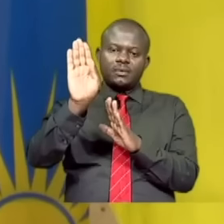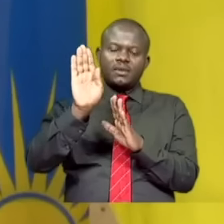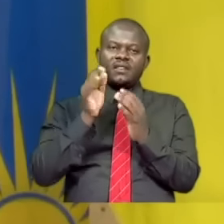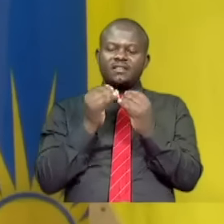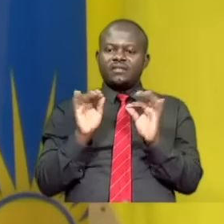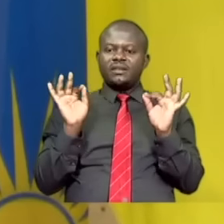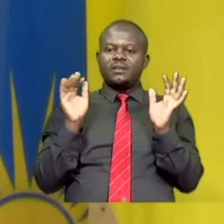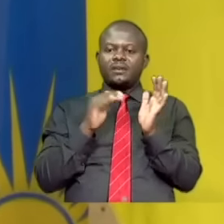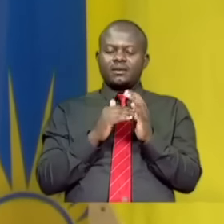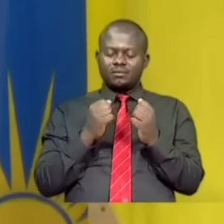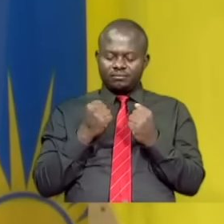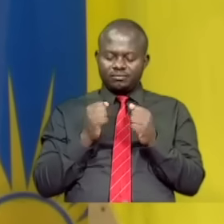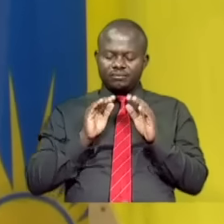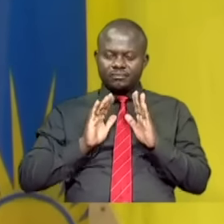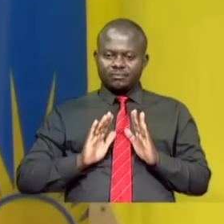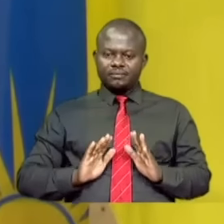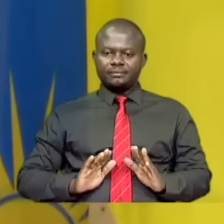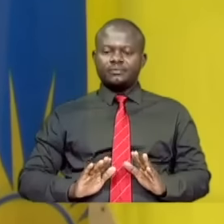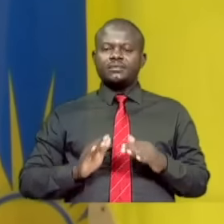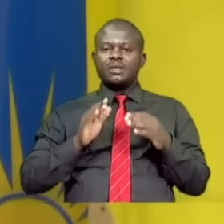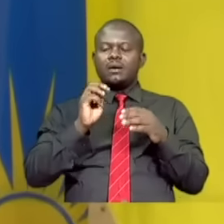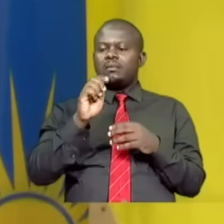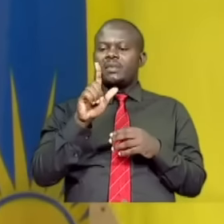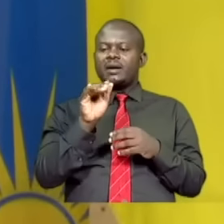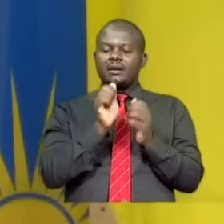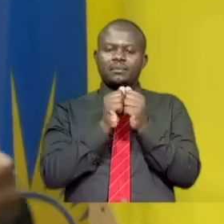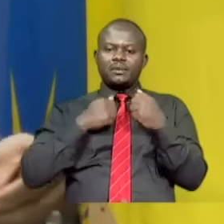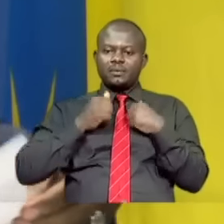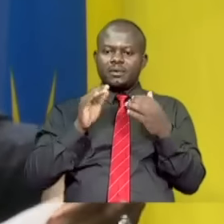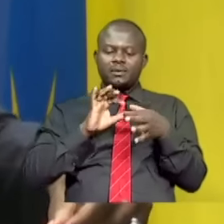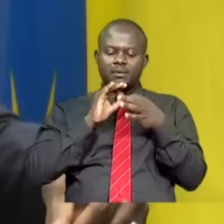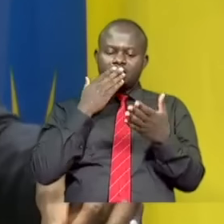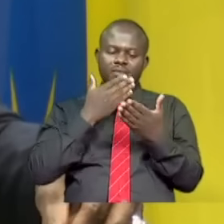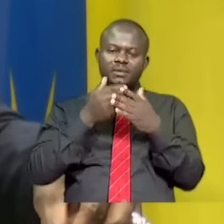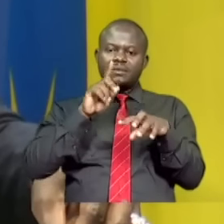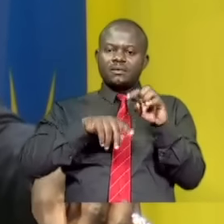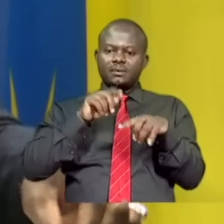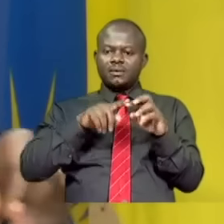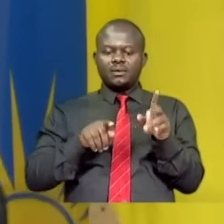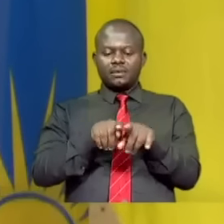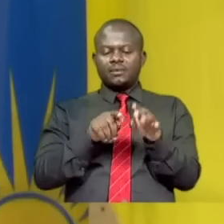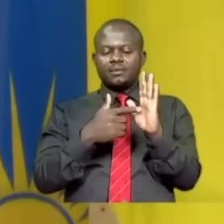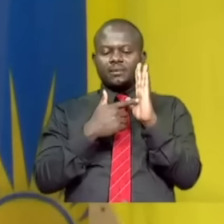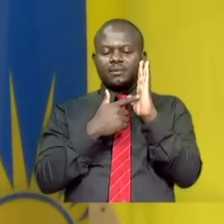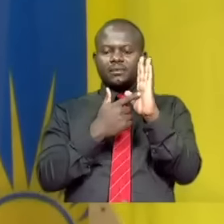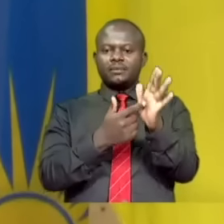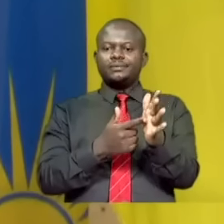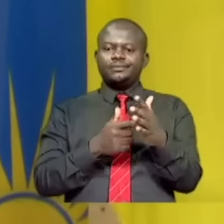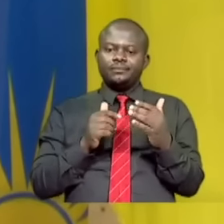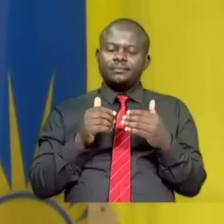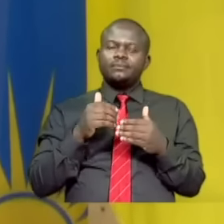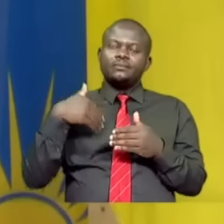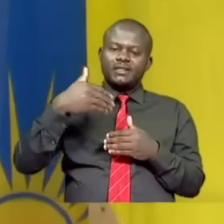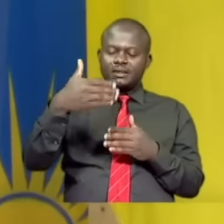yigenga kandi isugiye. Mali n'u Rwanda bifitanye umubano mwiza mu bya politike, nk'uko bigaragazwa n'ingendo